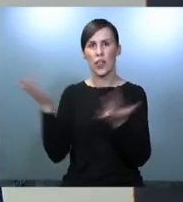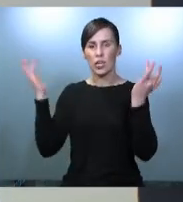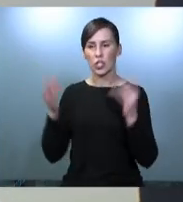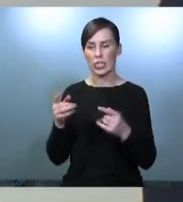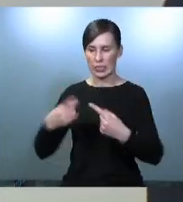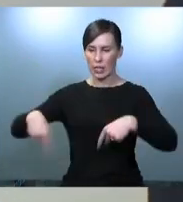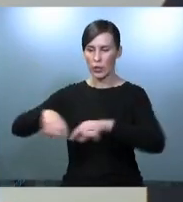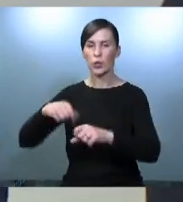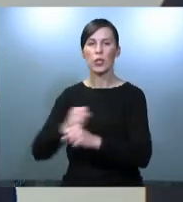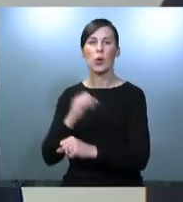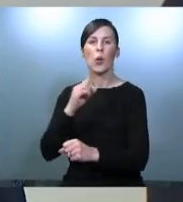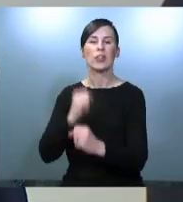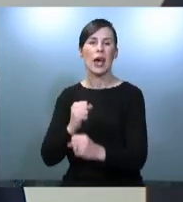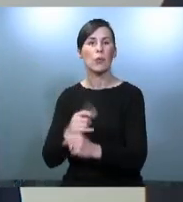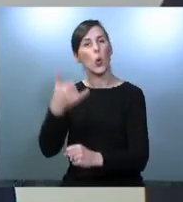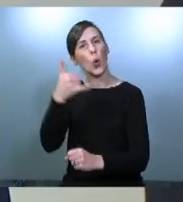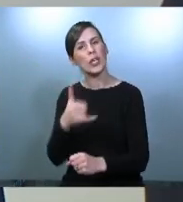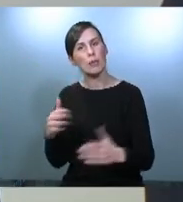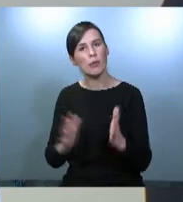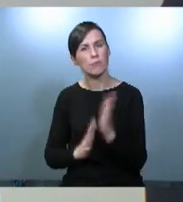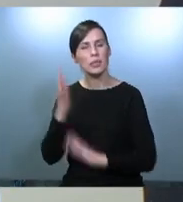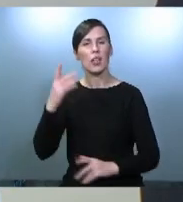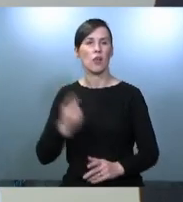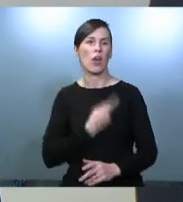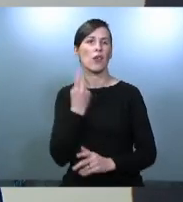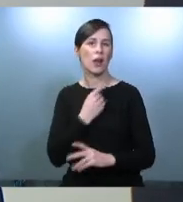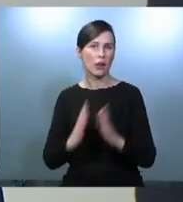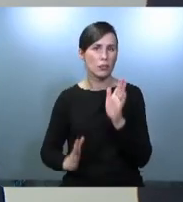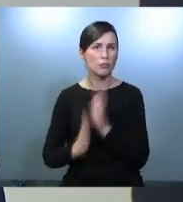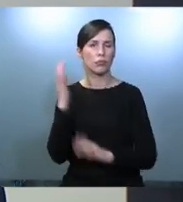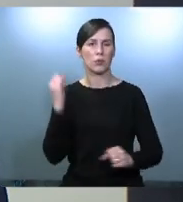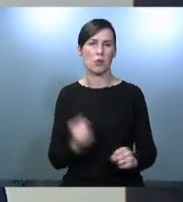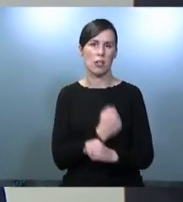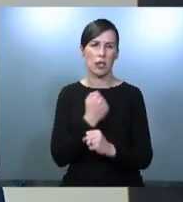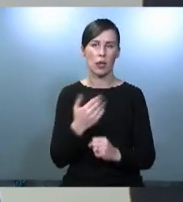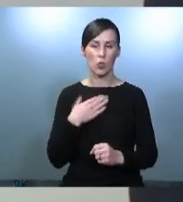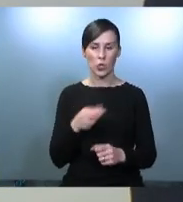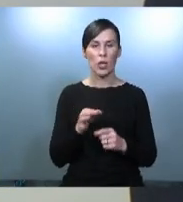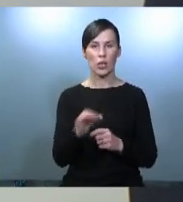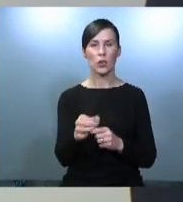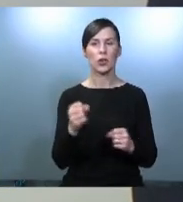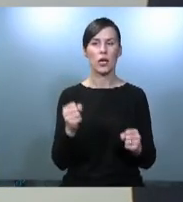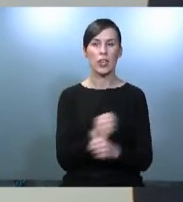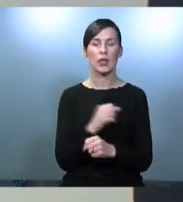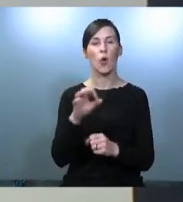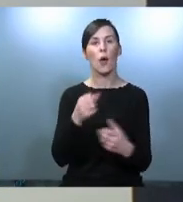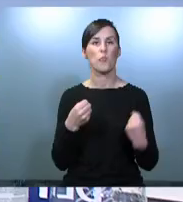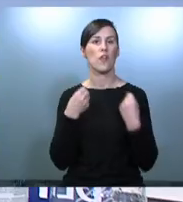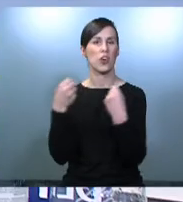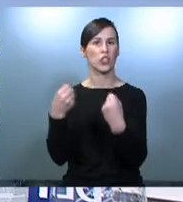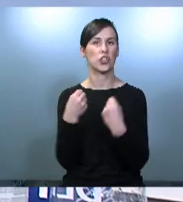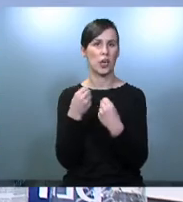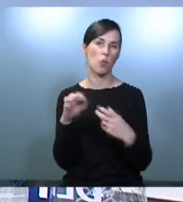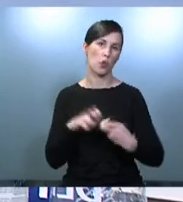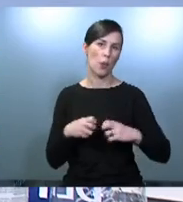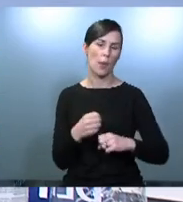apmokėjimo, kvalifikacijos kėlimo ir pagaliau tose rajonuose reikia, mūsų rajone reikia spręsti ir jų pavėžėjimo. Ačiū, pana